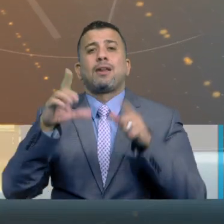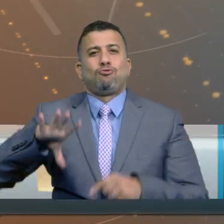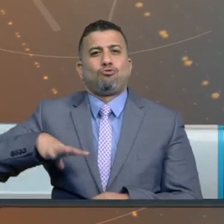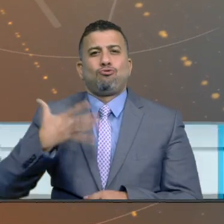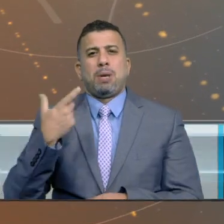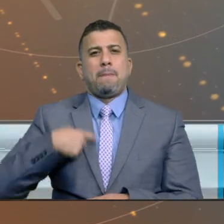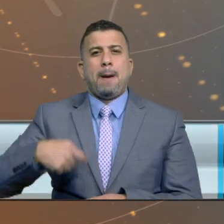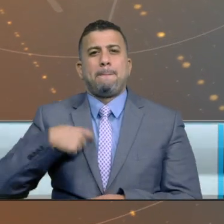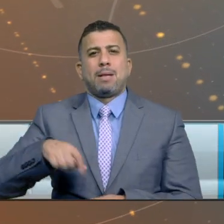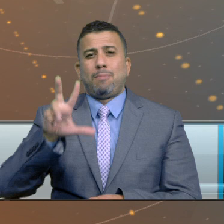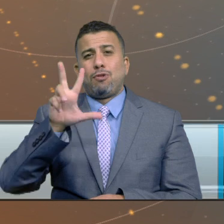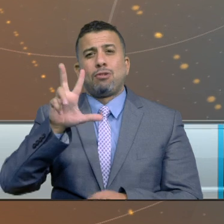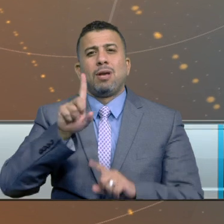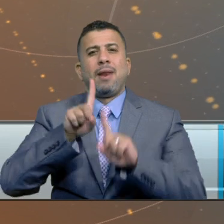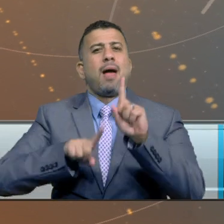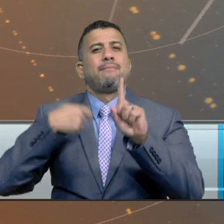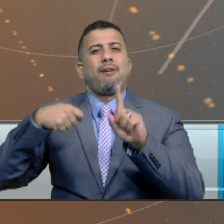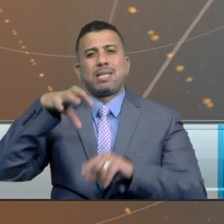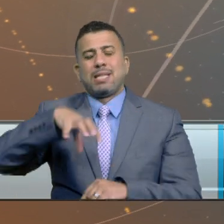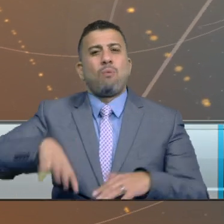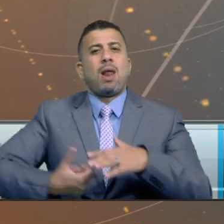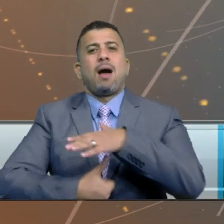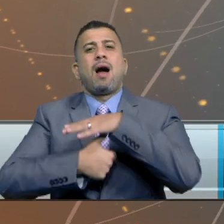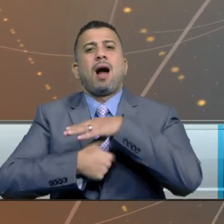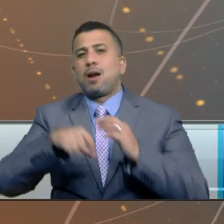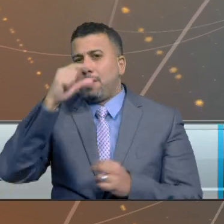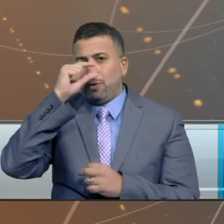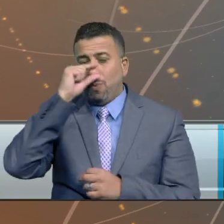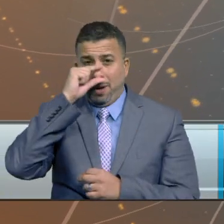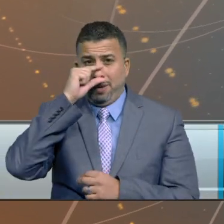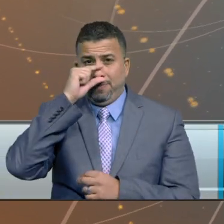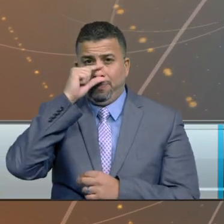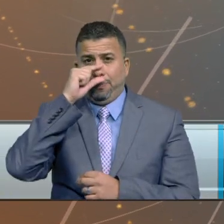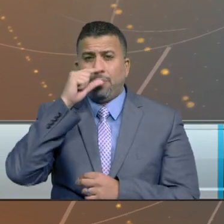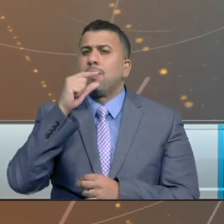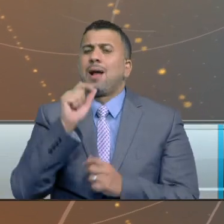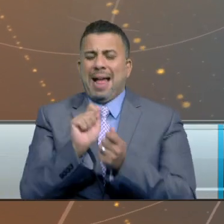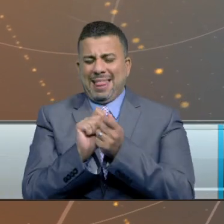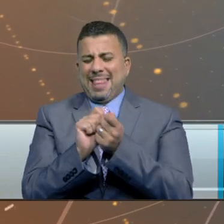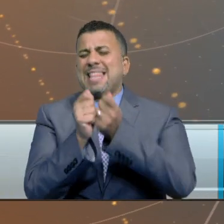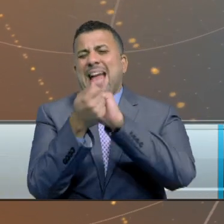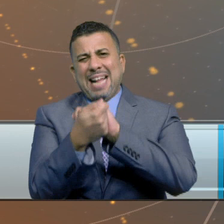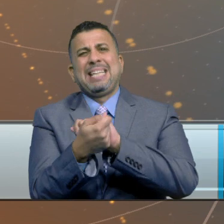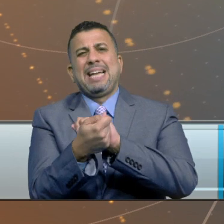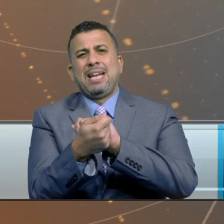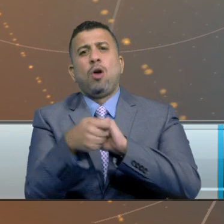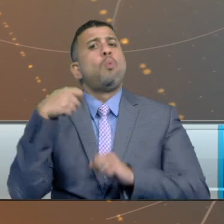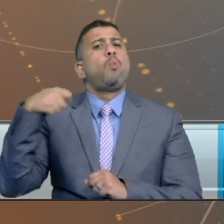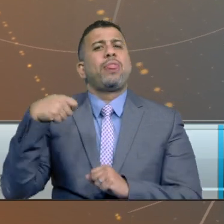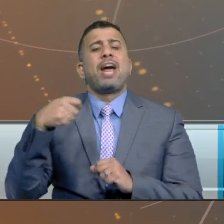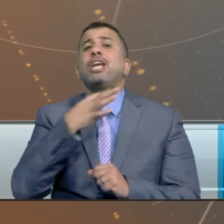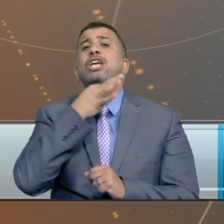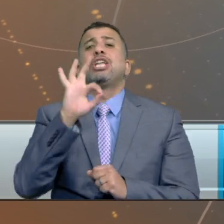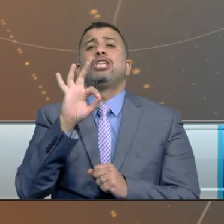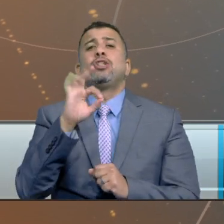اعلن صاحب السمو الشيخ محمد بن راشد ال مكتوم نائب رئيس الدوله رئيس مجلس الوزراء حاكم دبي عن